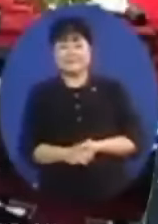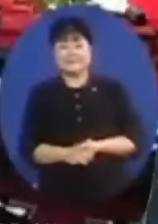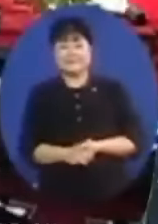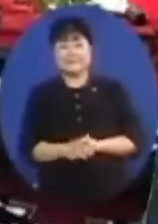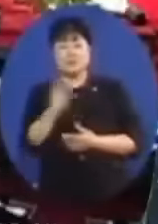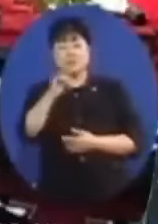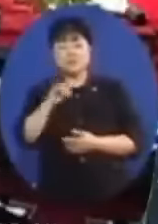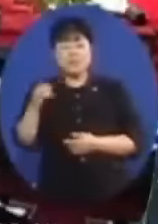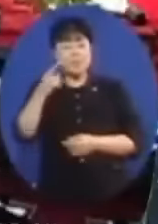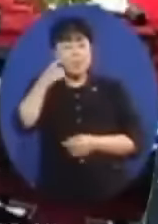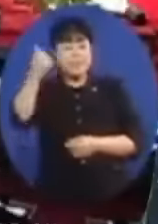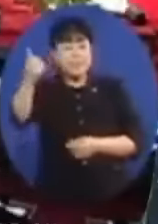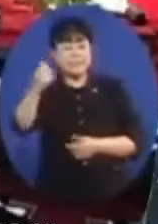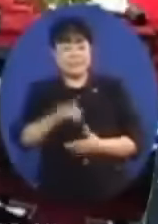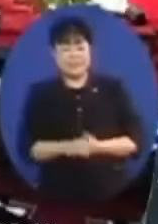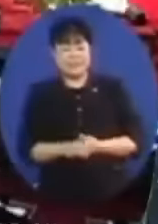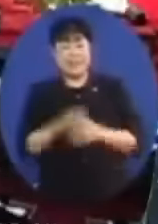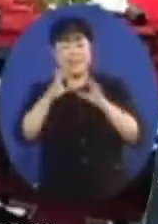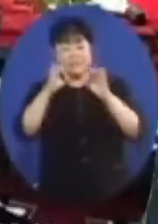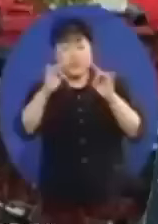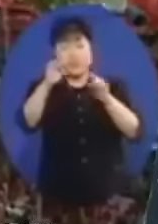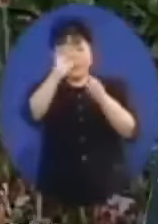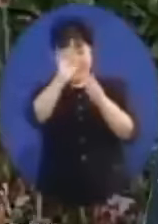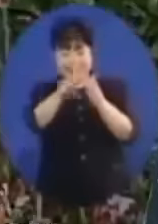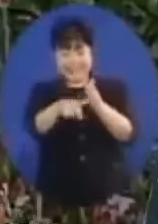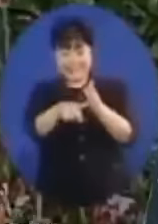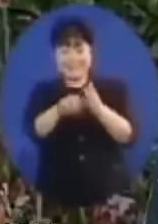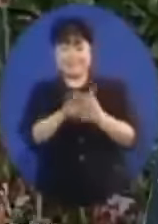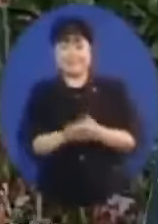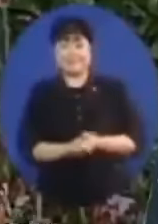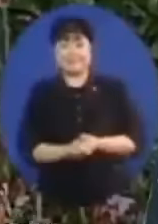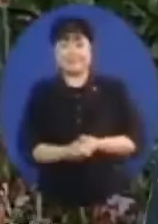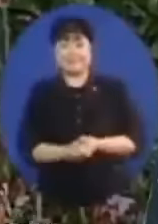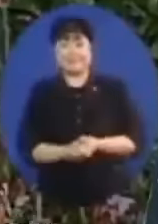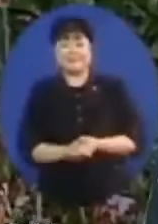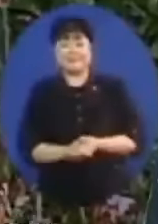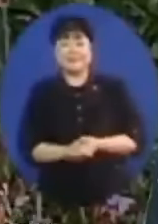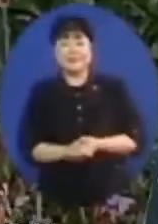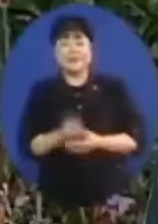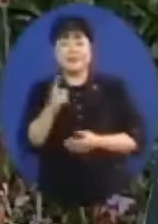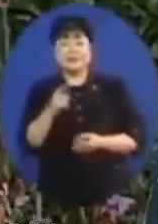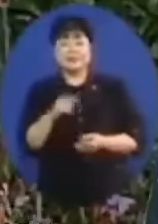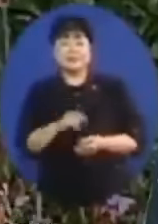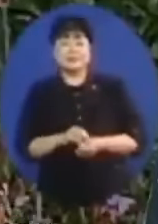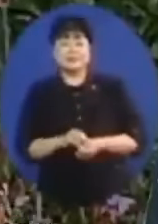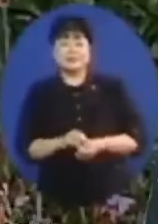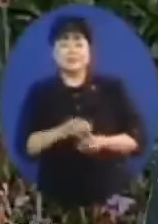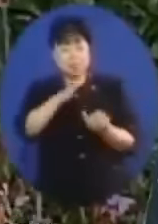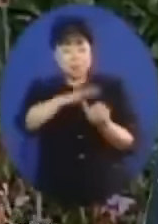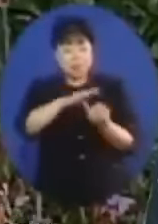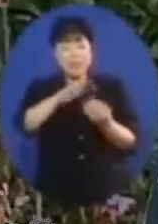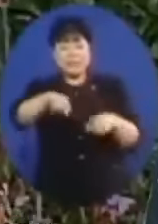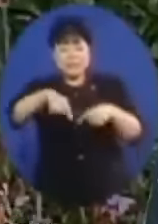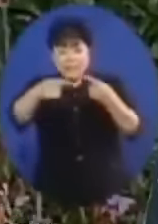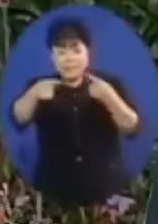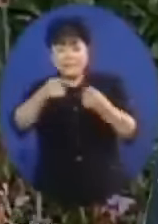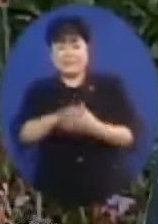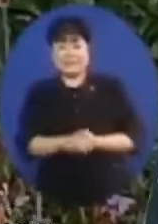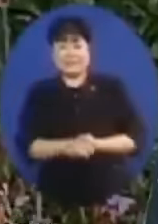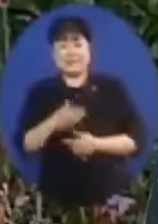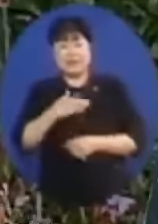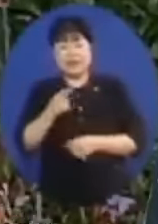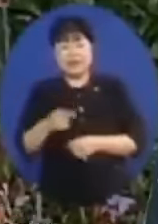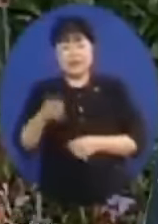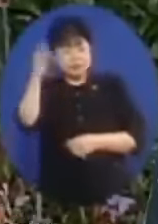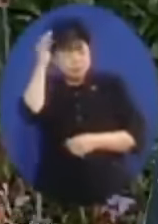목사님이 스코틀랜드에서 전도 집회를 하고 있을 때였습니다. 그 집회에서 한 소녀가 참석했는데 소녀는 나는 배운